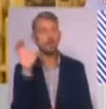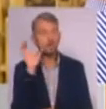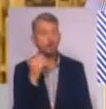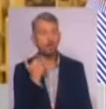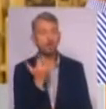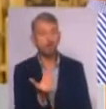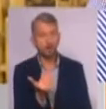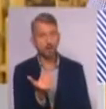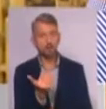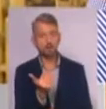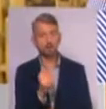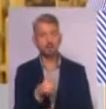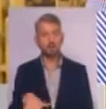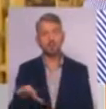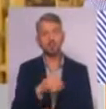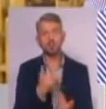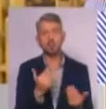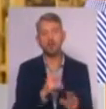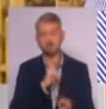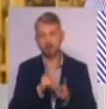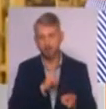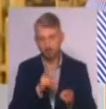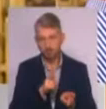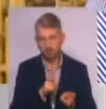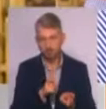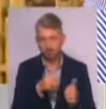вас зі всіма вашими скаргами.